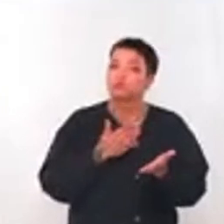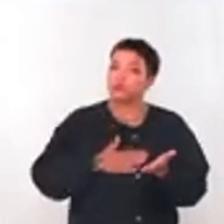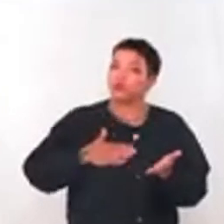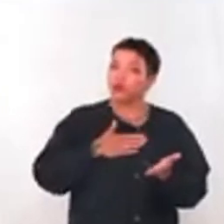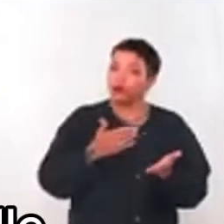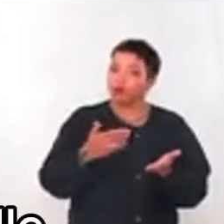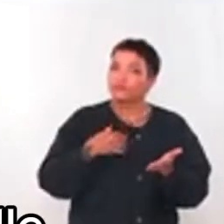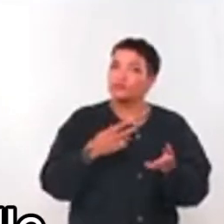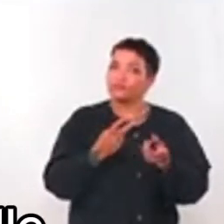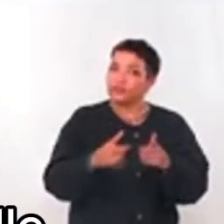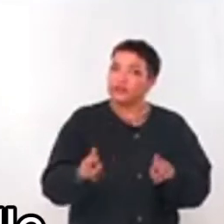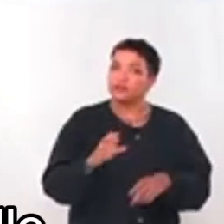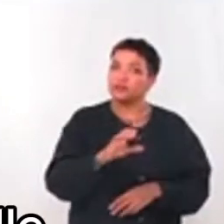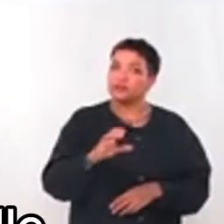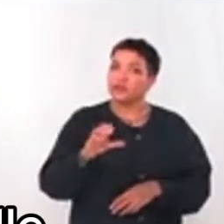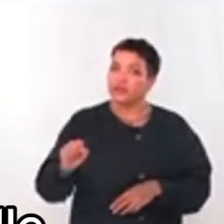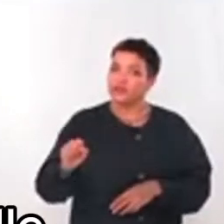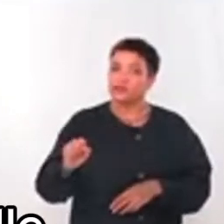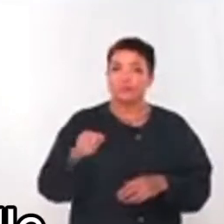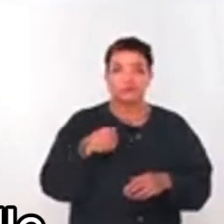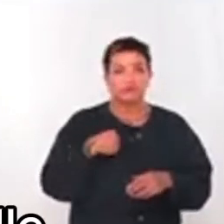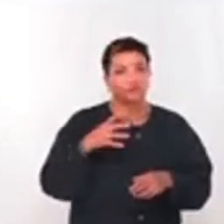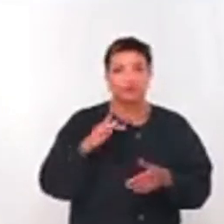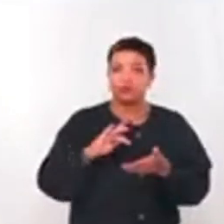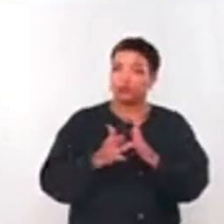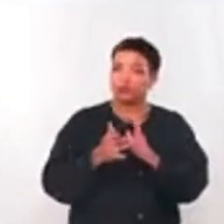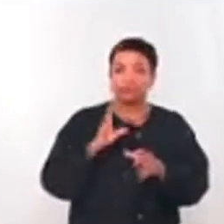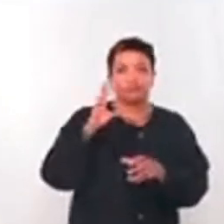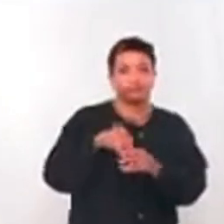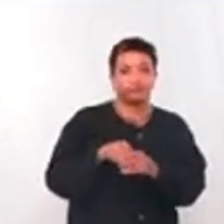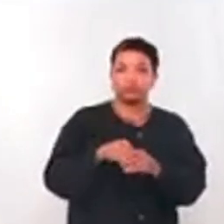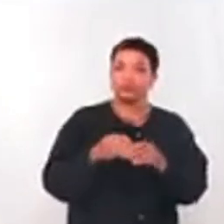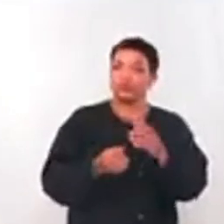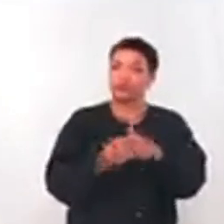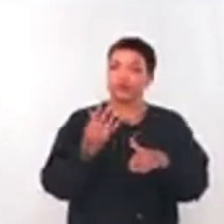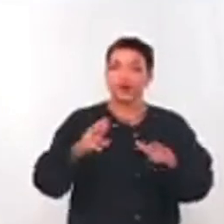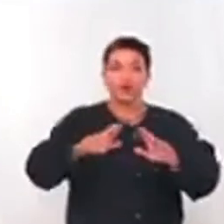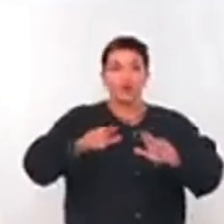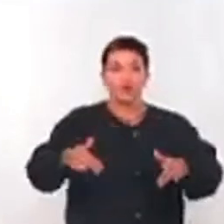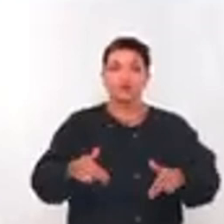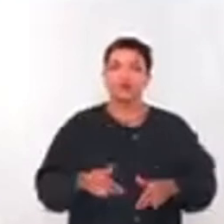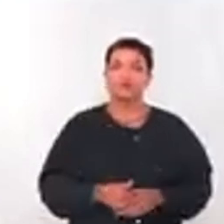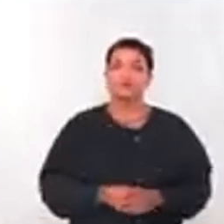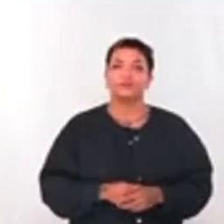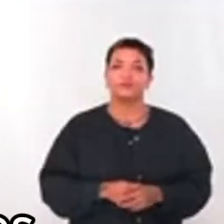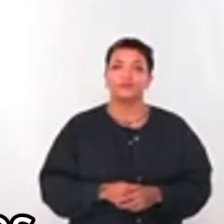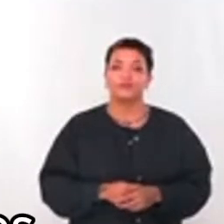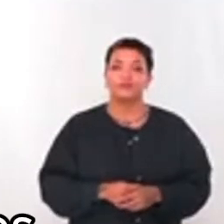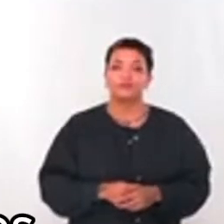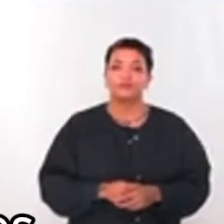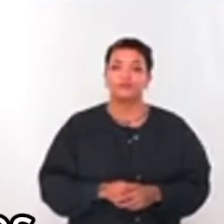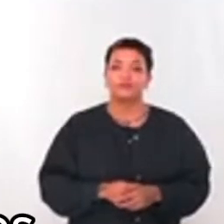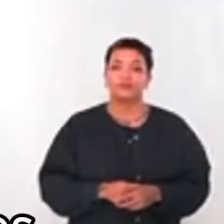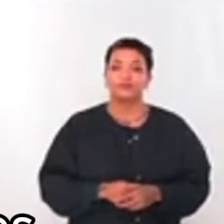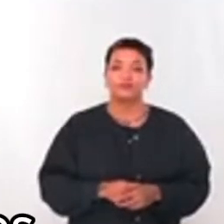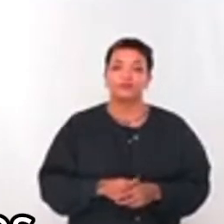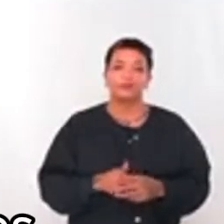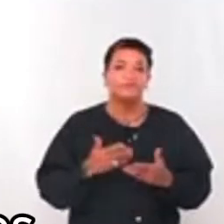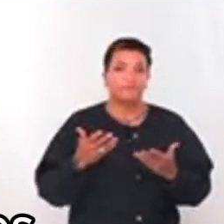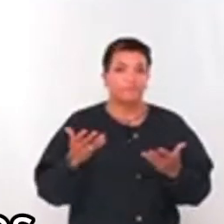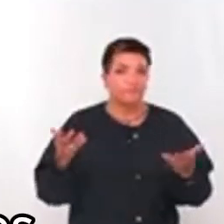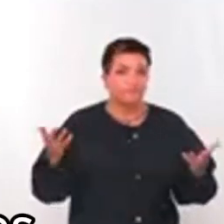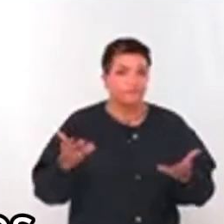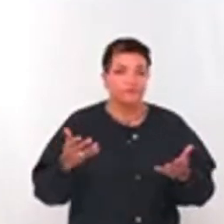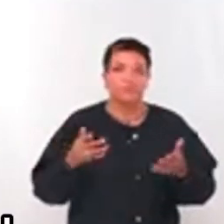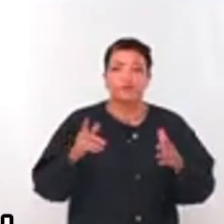et du CCAS ont été quasiment toutes intégrées dans la nouvelle convention. Ces observations étant la nécessité d'établir des